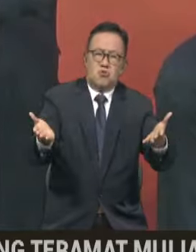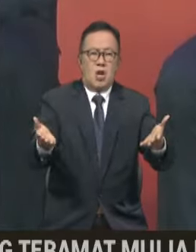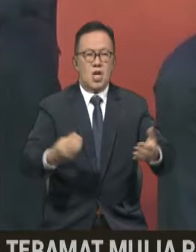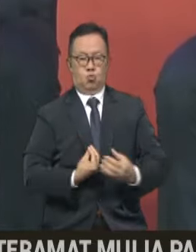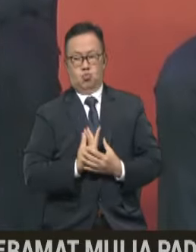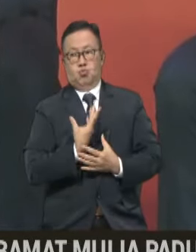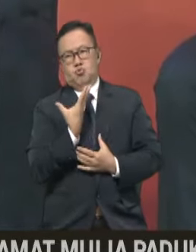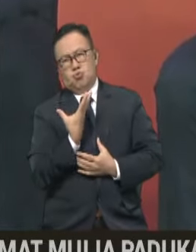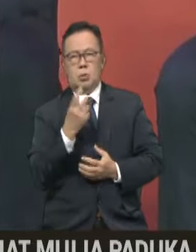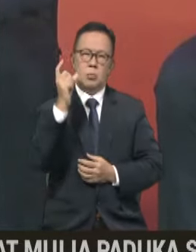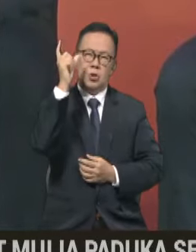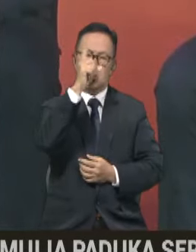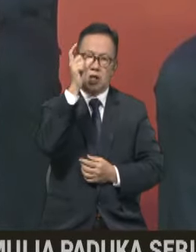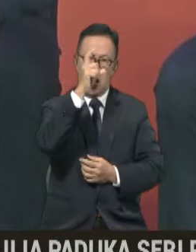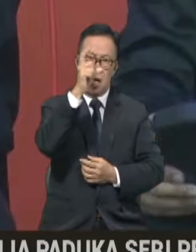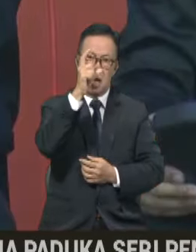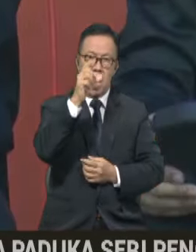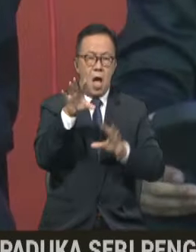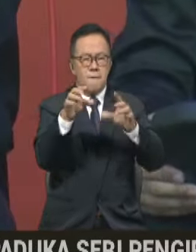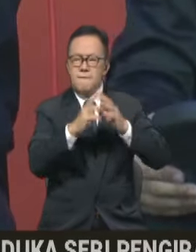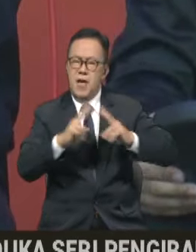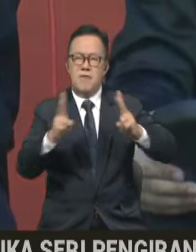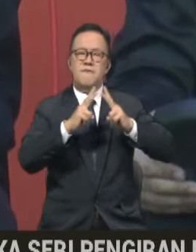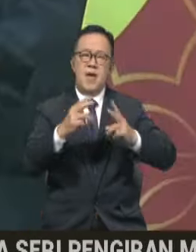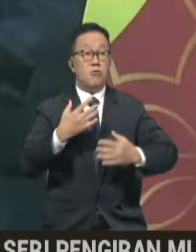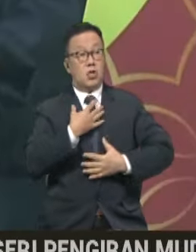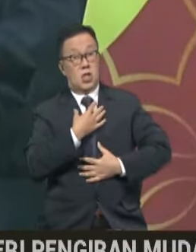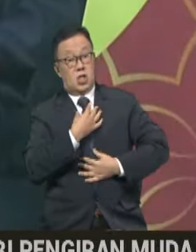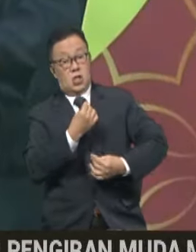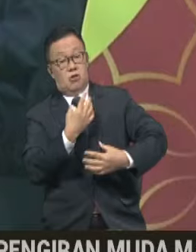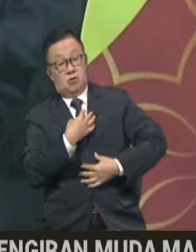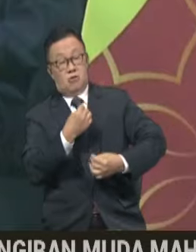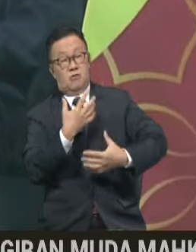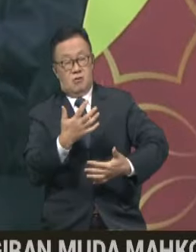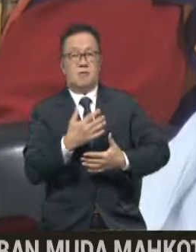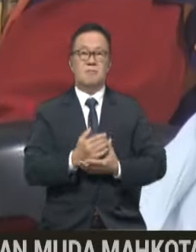irama dakwah Islamiah yang menarik dan indah.